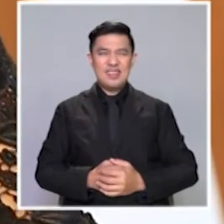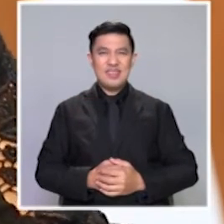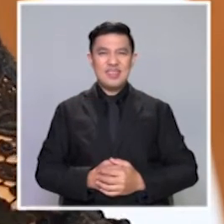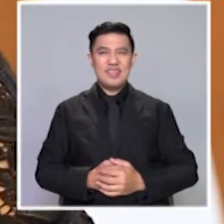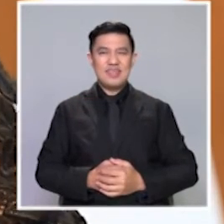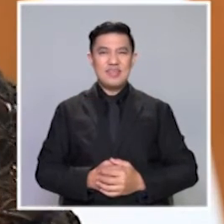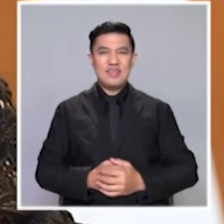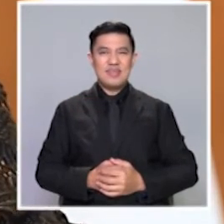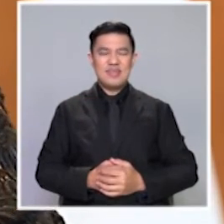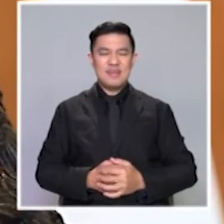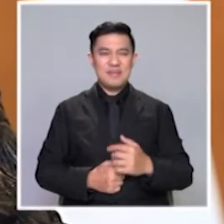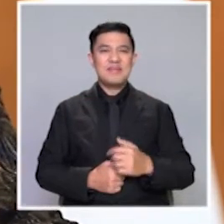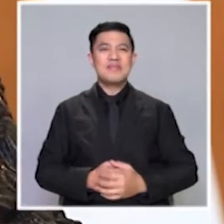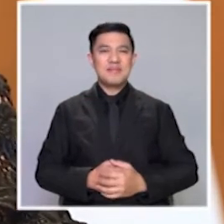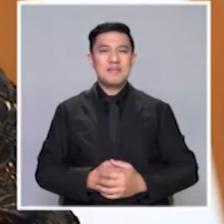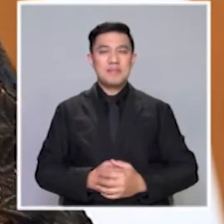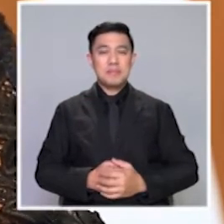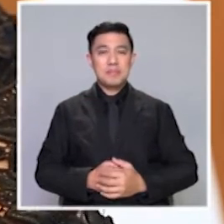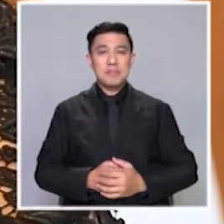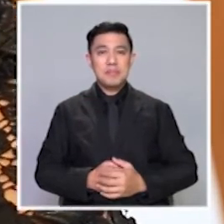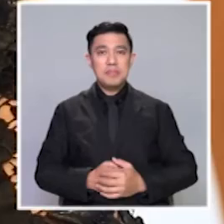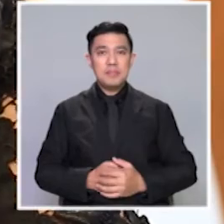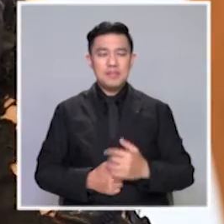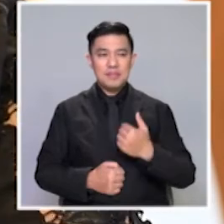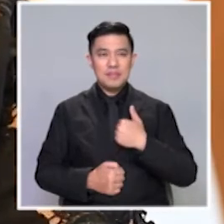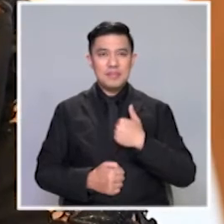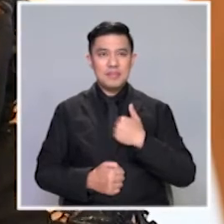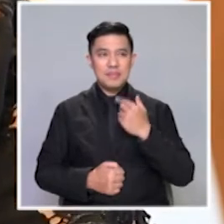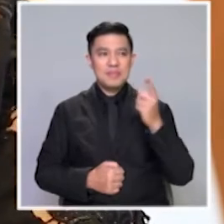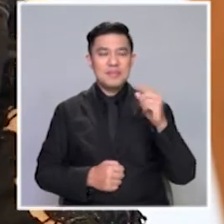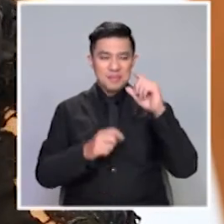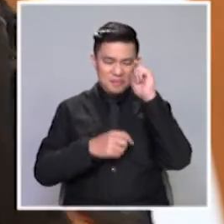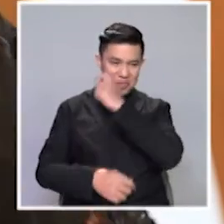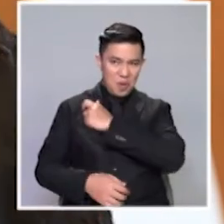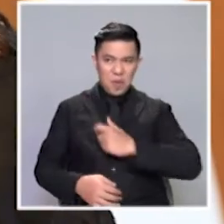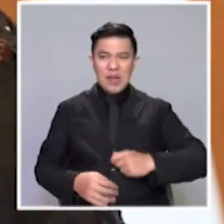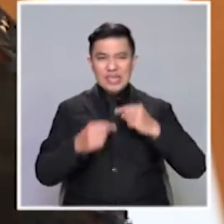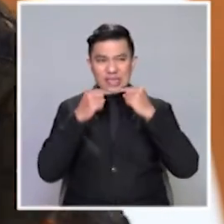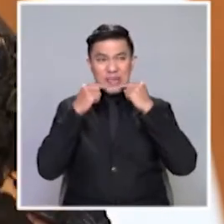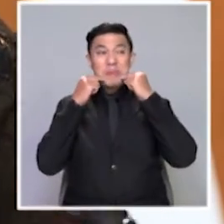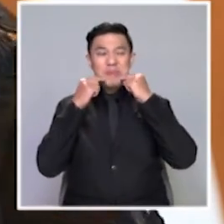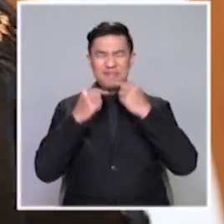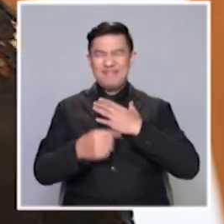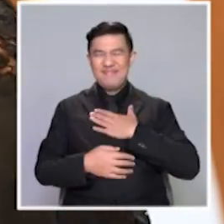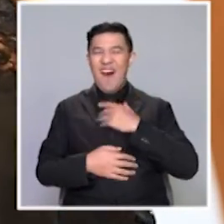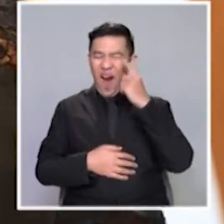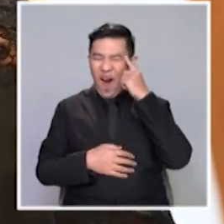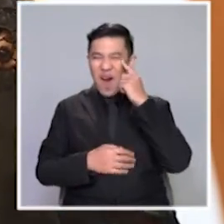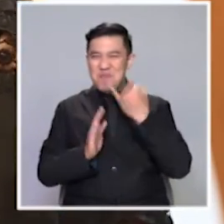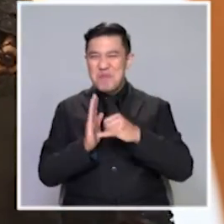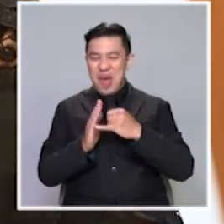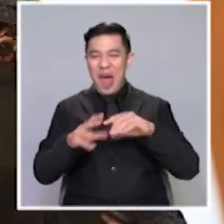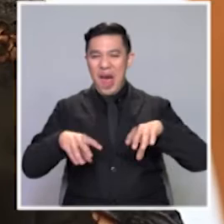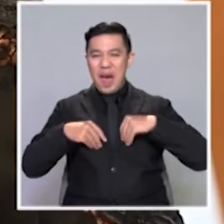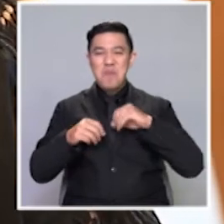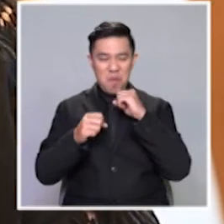โว้ยอะไรอย่างเงี้ยนะที่พี่พูดร้องผิดอ่ะพี่ก็ท่านก็ยิ้มแล้วก็เลยว่าโอเคเราร้องต่อแล้วกันก็เลย